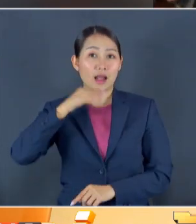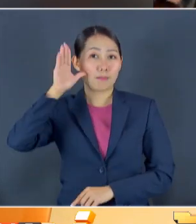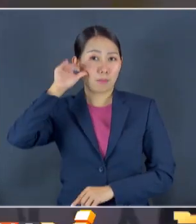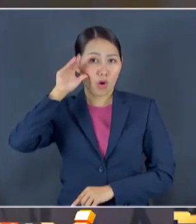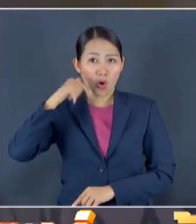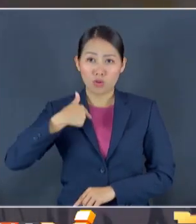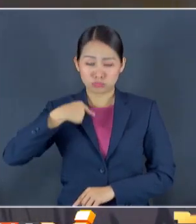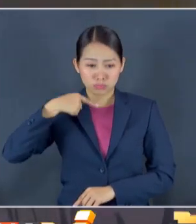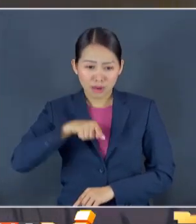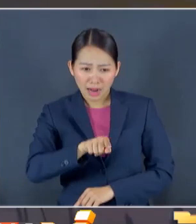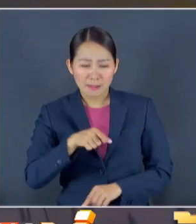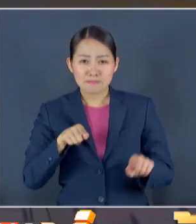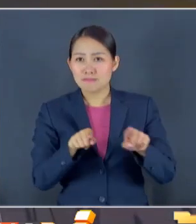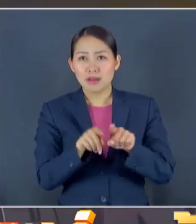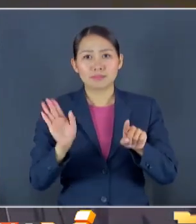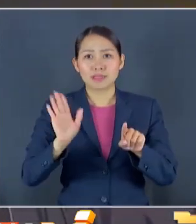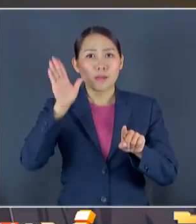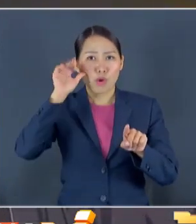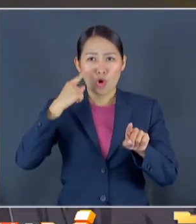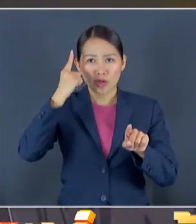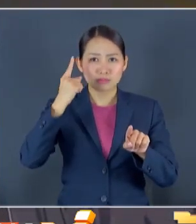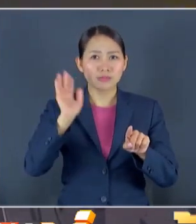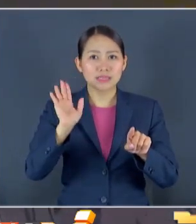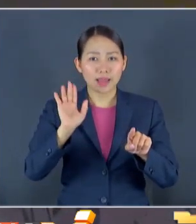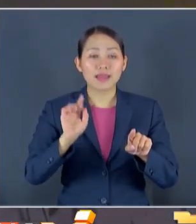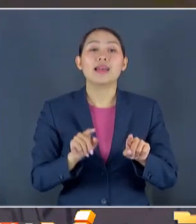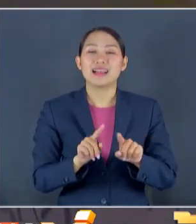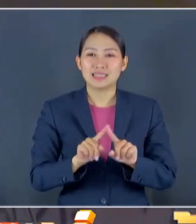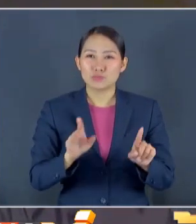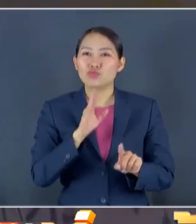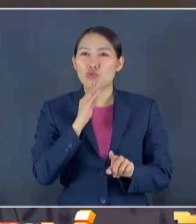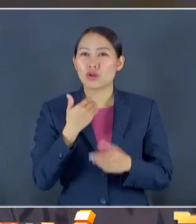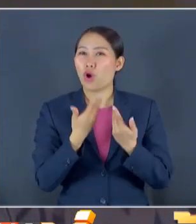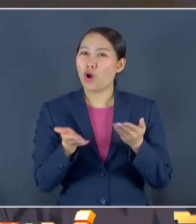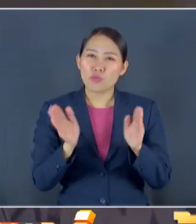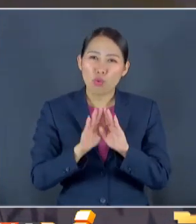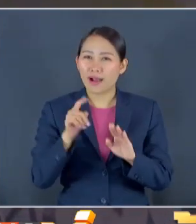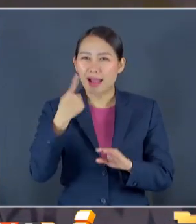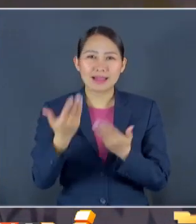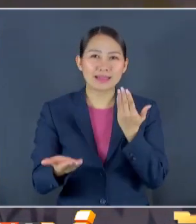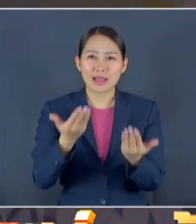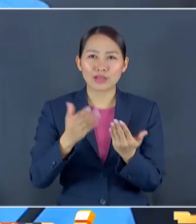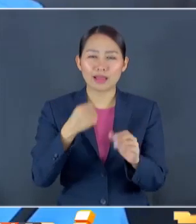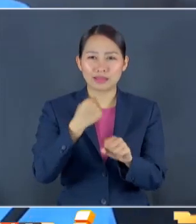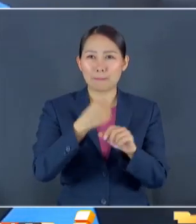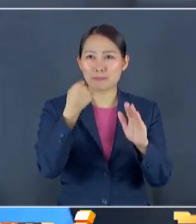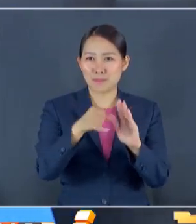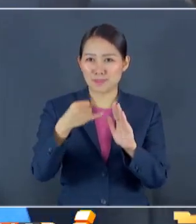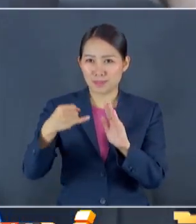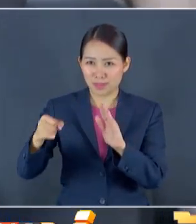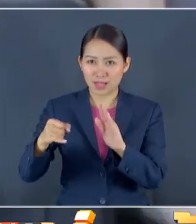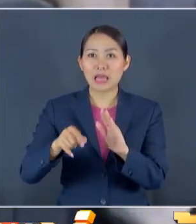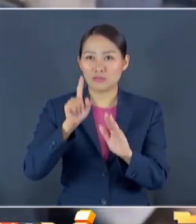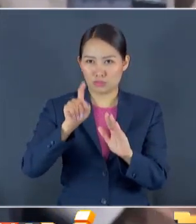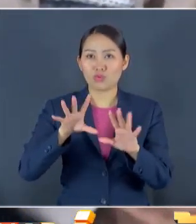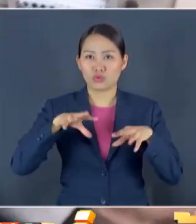มายและประกาศเลยว่าใครทำเสียหายเนี่ยฟ้องดำเนินคดีแน่แล้วยังมีการนำภาพถ่ายที่เดินทางไปประเทศจีนกับสมาชิก